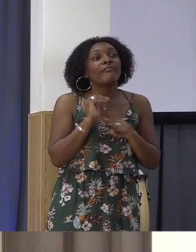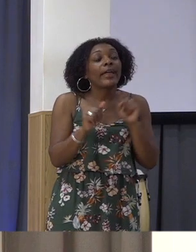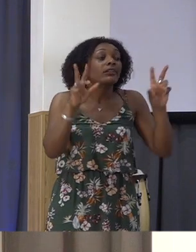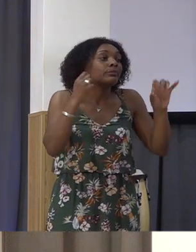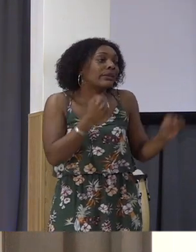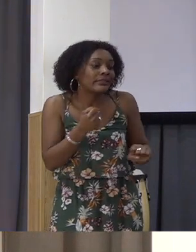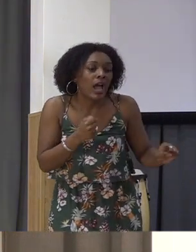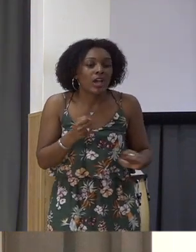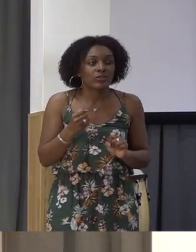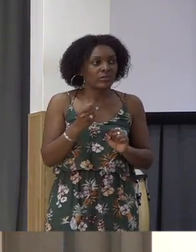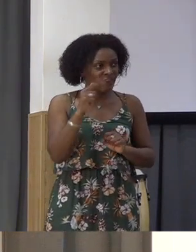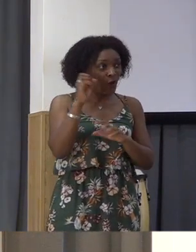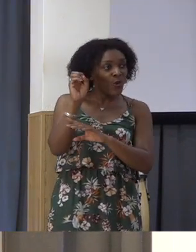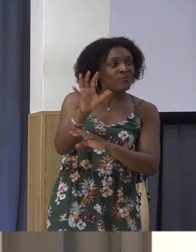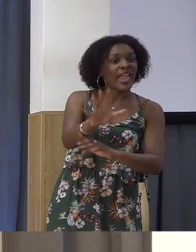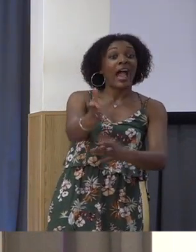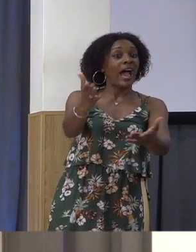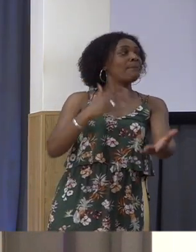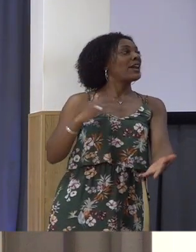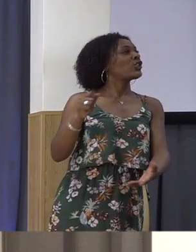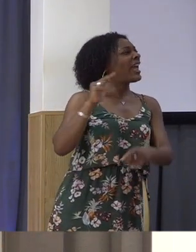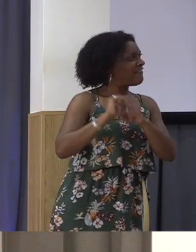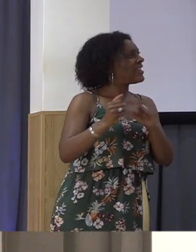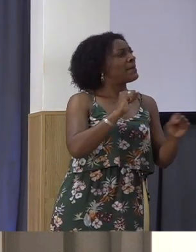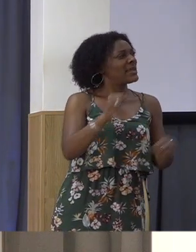qu'ils soient mis en lumière.